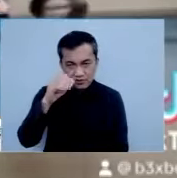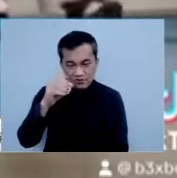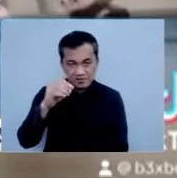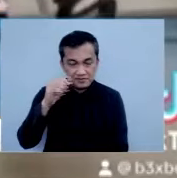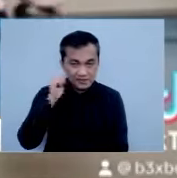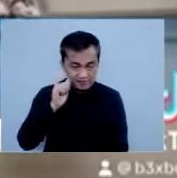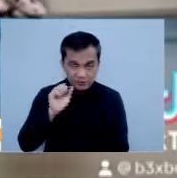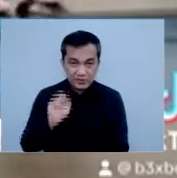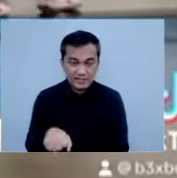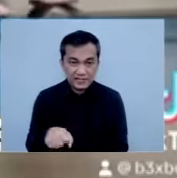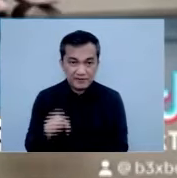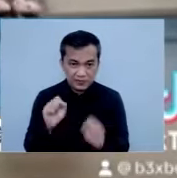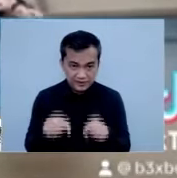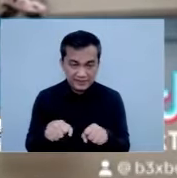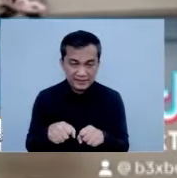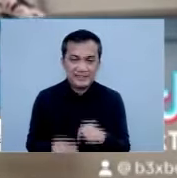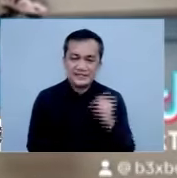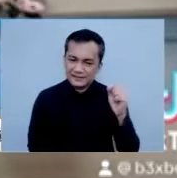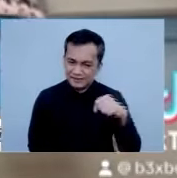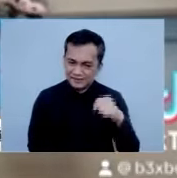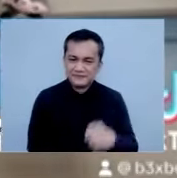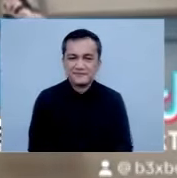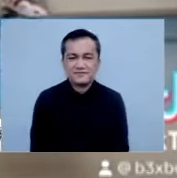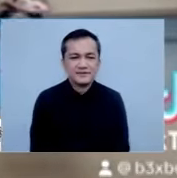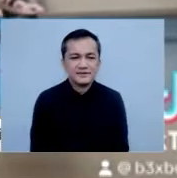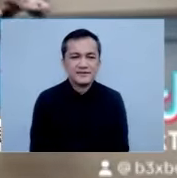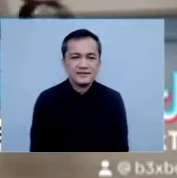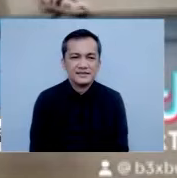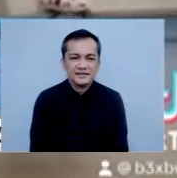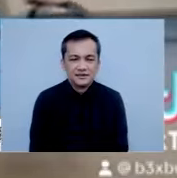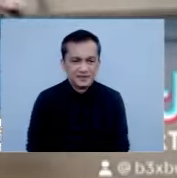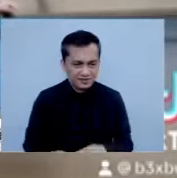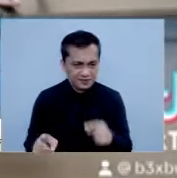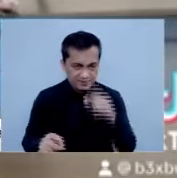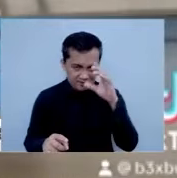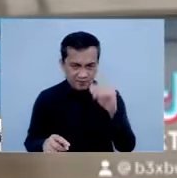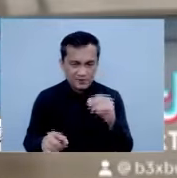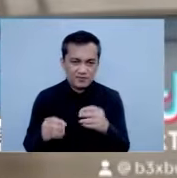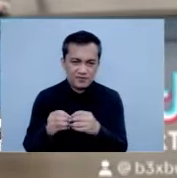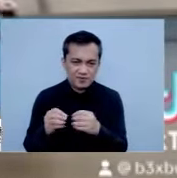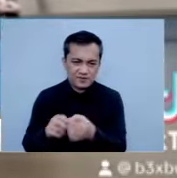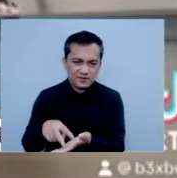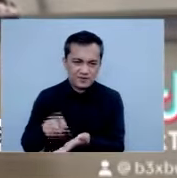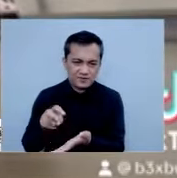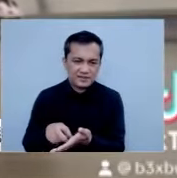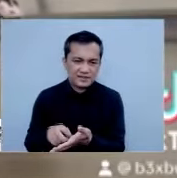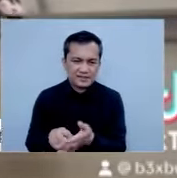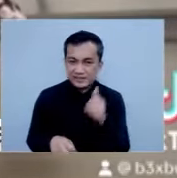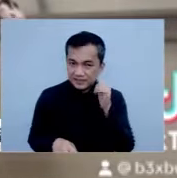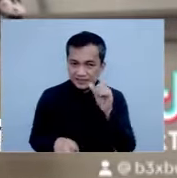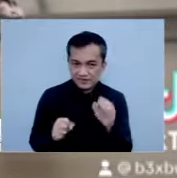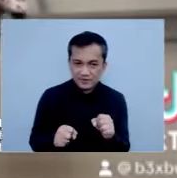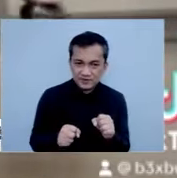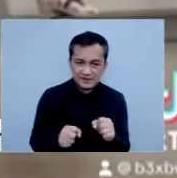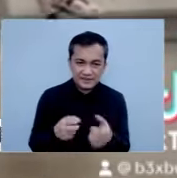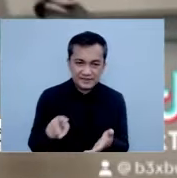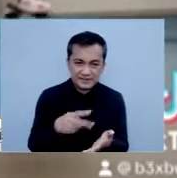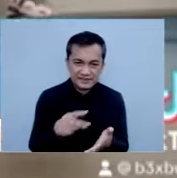sadyante ng mga boys. Yes, you too. Mm-hmm. So iba naman yung sa kanila, mas matalot. Yes. Yung mga girls, pwede rin pwede mo i-dance dance.